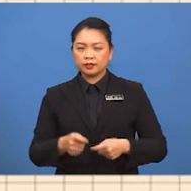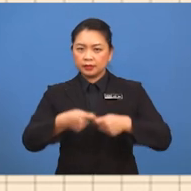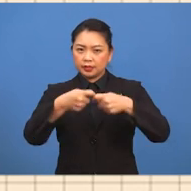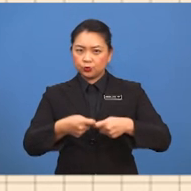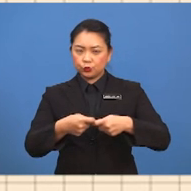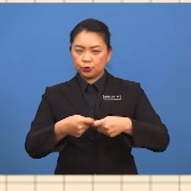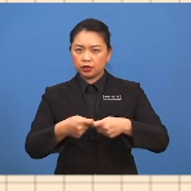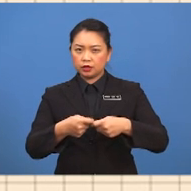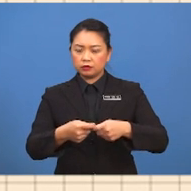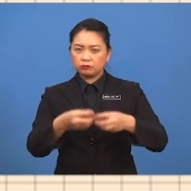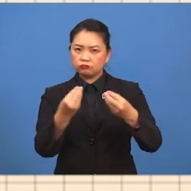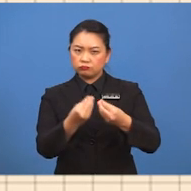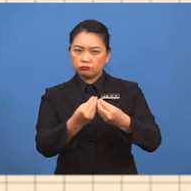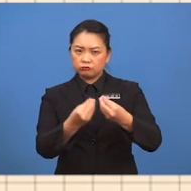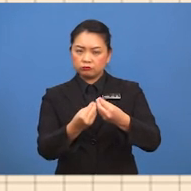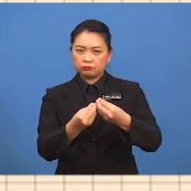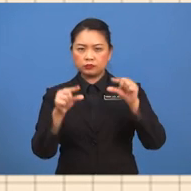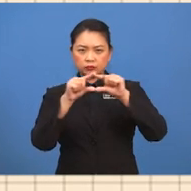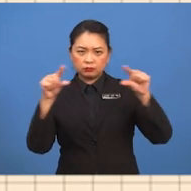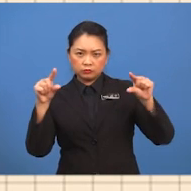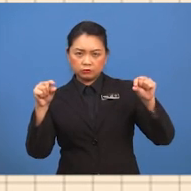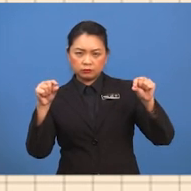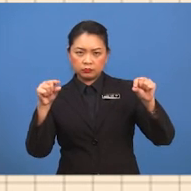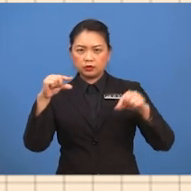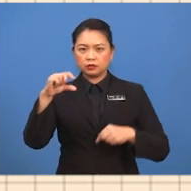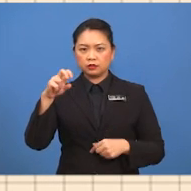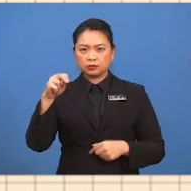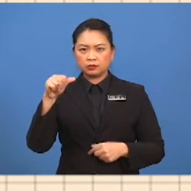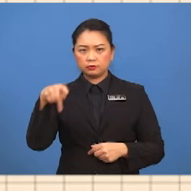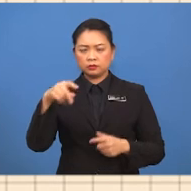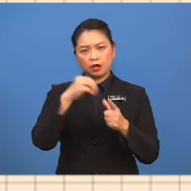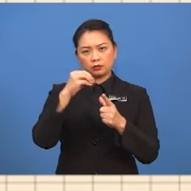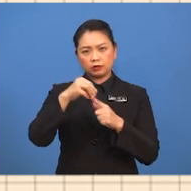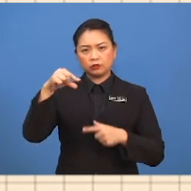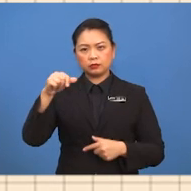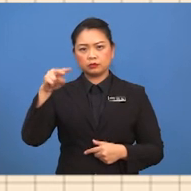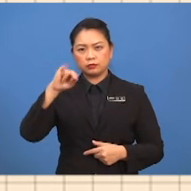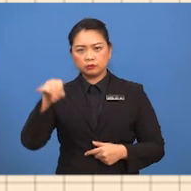tentukan bilangan nilai data sama ada genap atau ganjil.